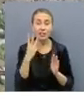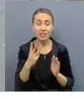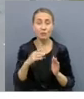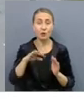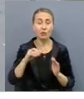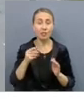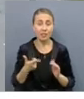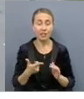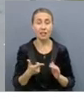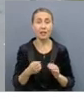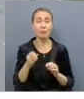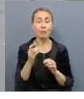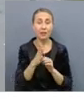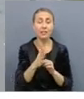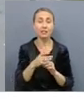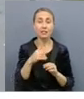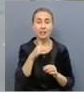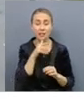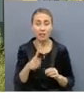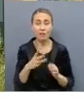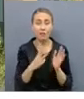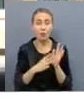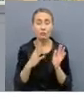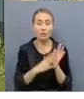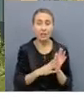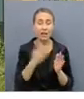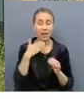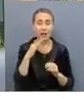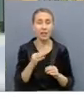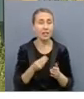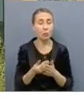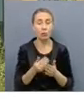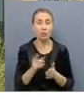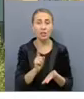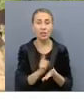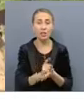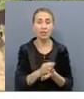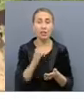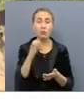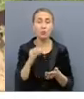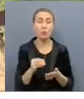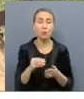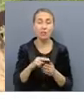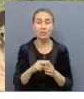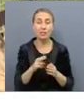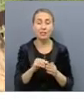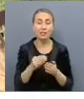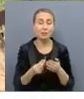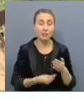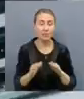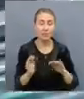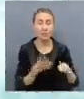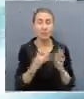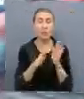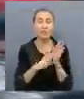тенге. За 15 лет выявлено 89 акмолинцев, не уплативших налог. Из них списана сумма задолженности в размере 949 тысяч